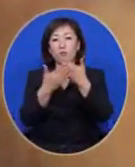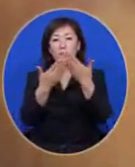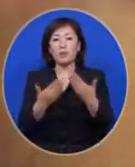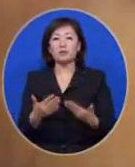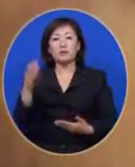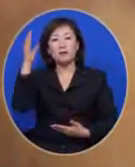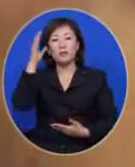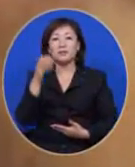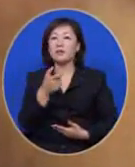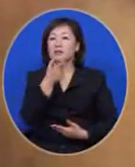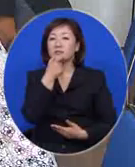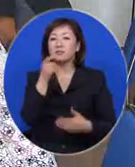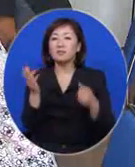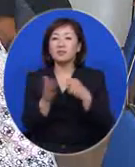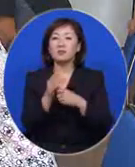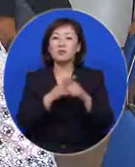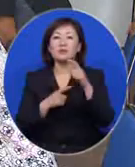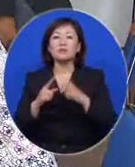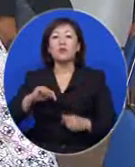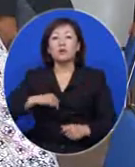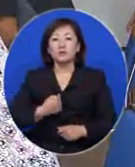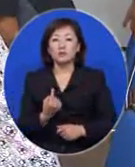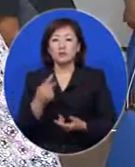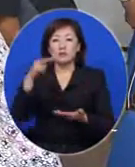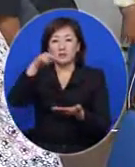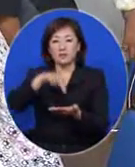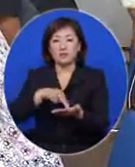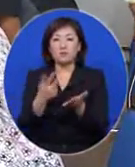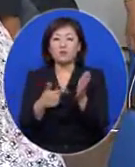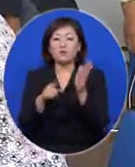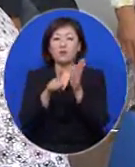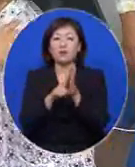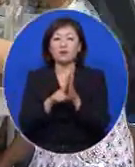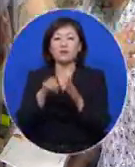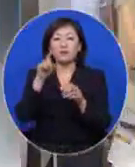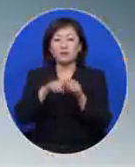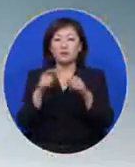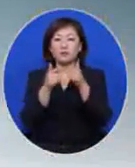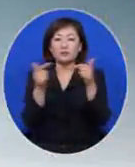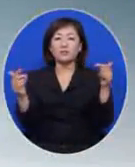속에서 수술로 삶의 질을 높여보자 하는 노인들이 크게 늘어난 겁니다.